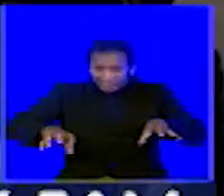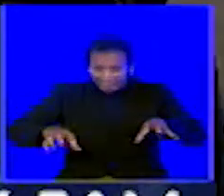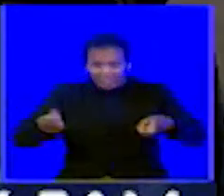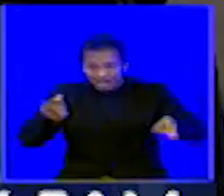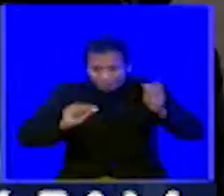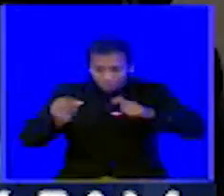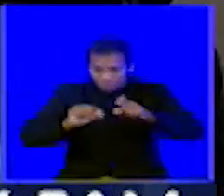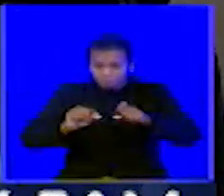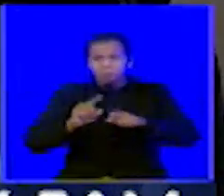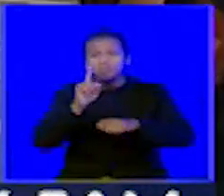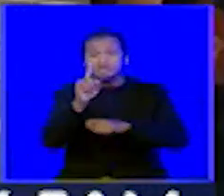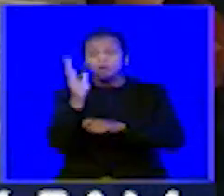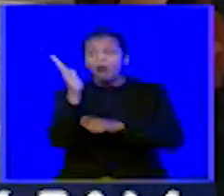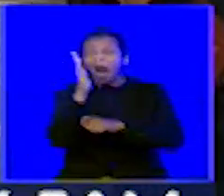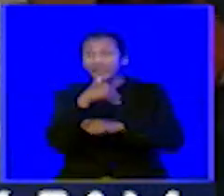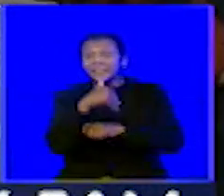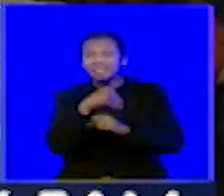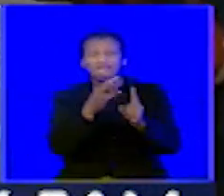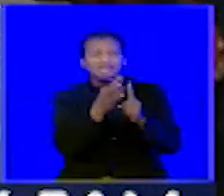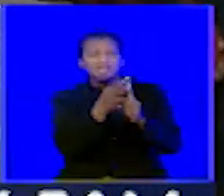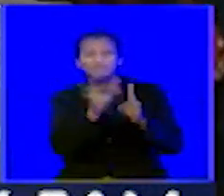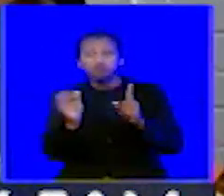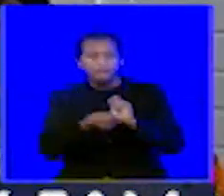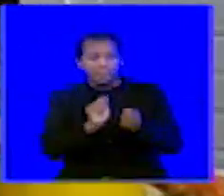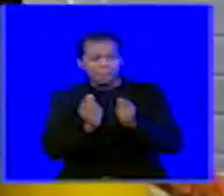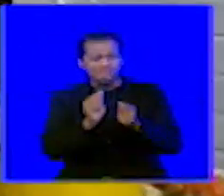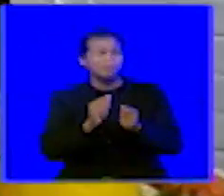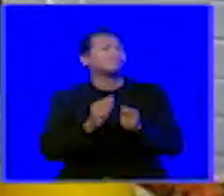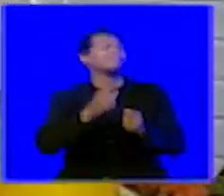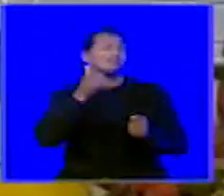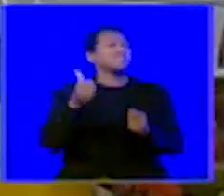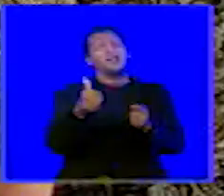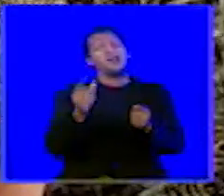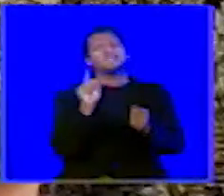1.000 spesimen hasil PCR swab test. Nantinya,